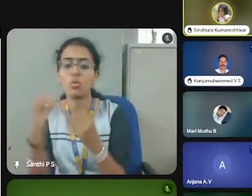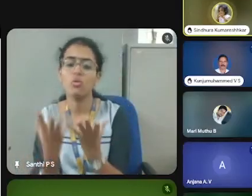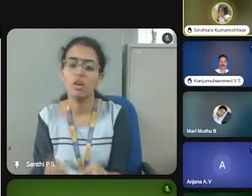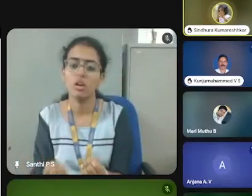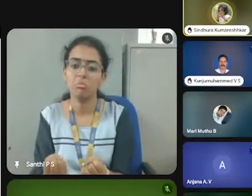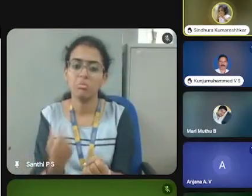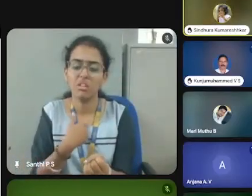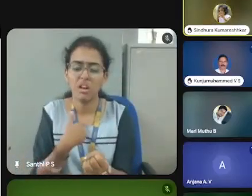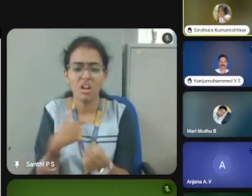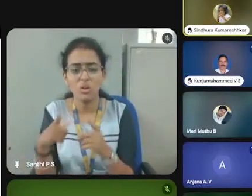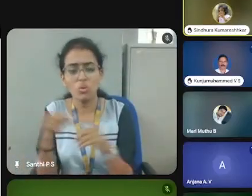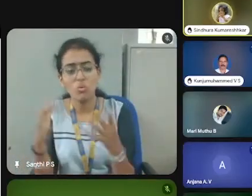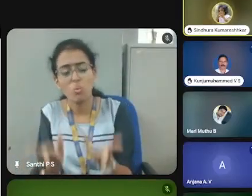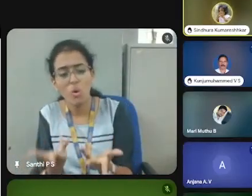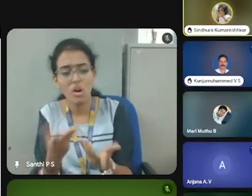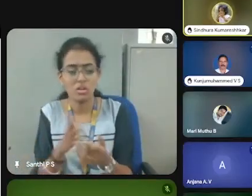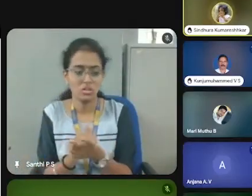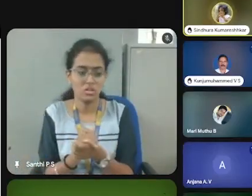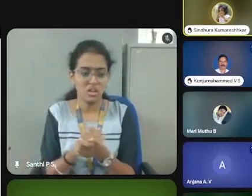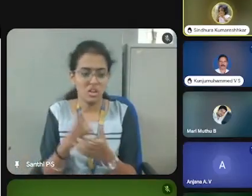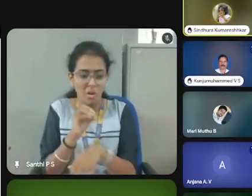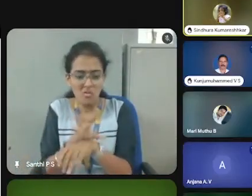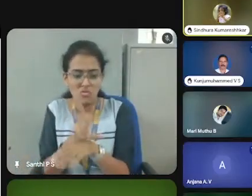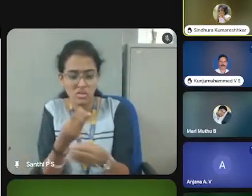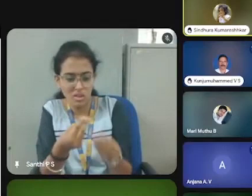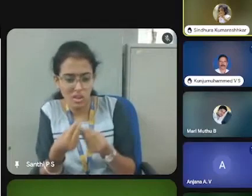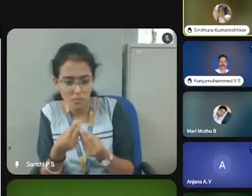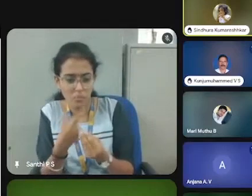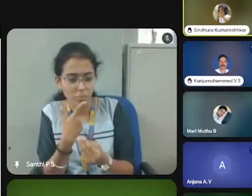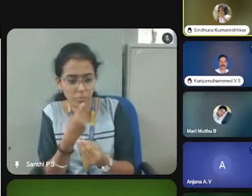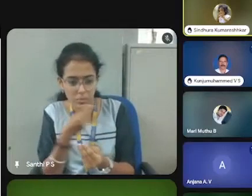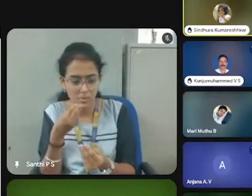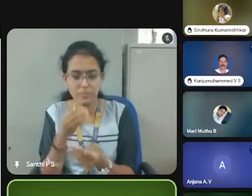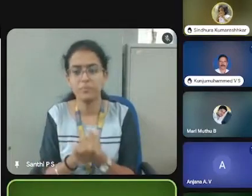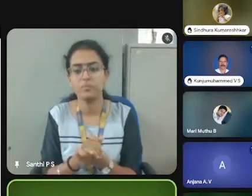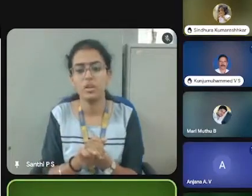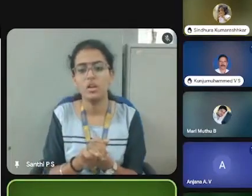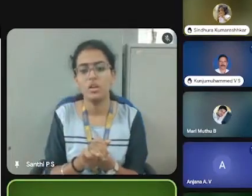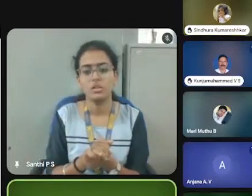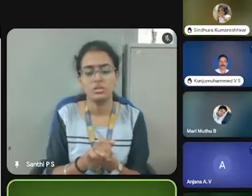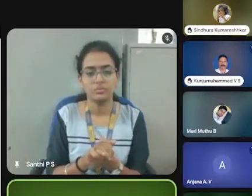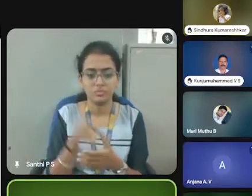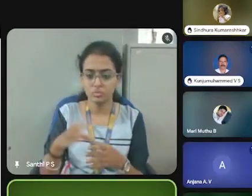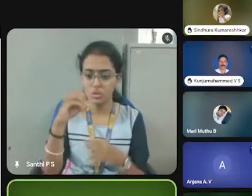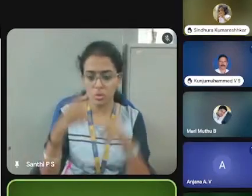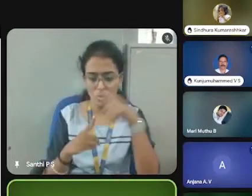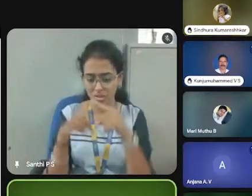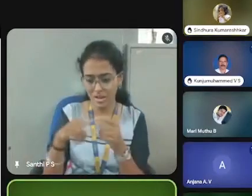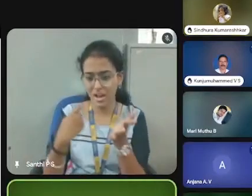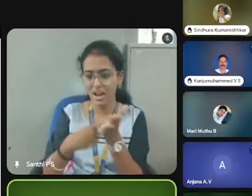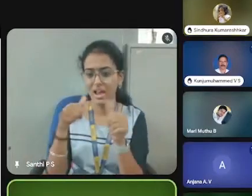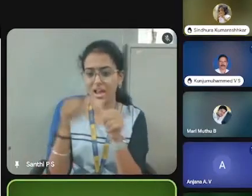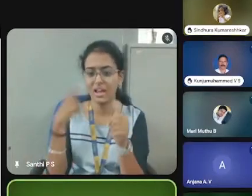അടുത്ത് ചെയ്യാനുള്ളൊരു ഉപദേശം തന്നാൽ കൊള്ളാം. നമ്മുടെ ഓക്യുപ്പേഷൻ തെറപ്പിസ്റ്റ് റെയ്സ മാം നമ്മോടൊപ്പം ഉണ്ട്. മാം